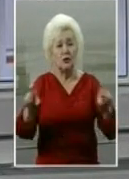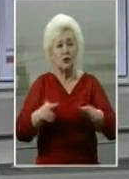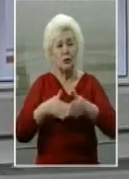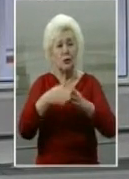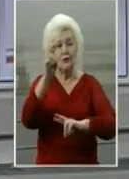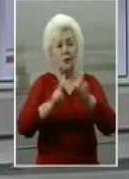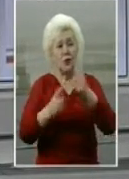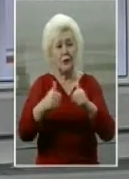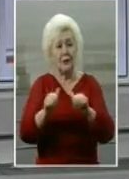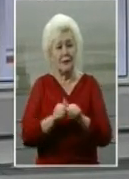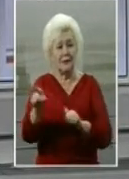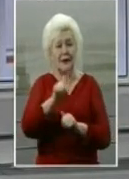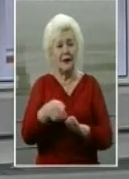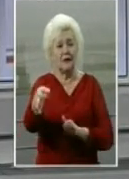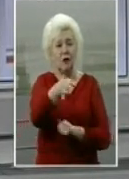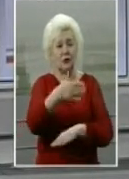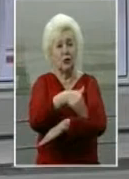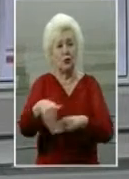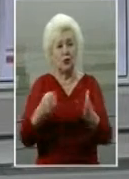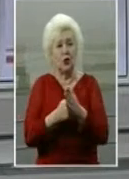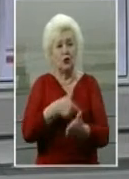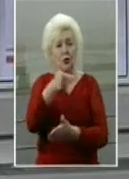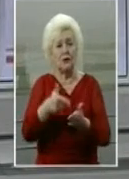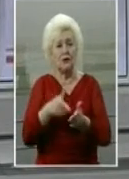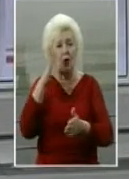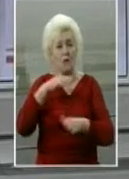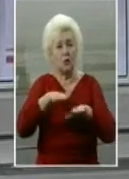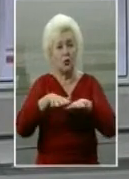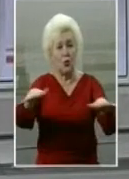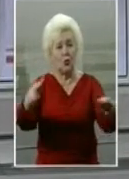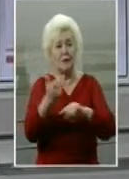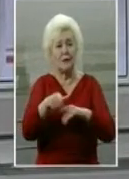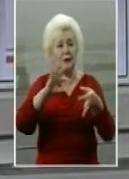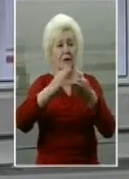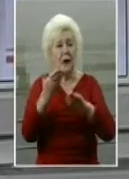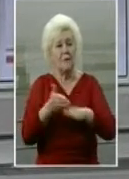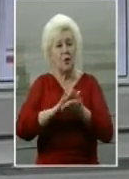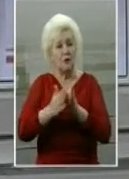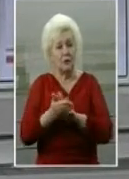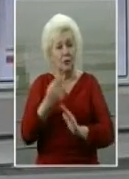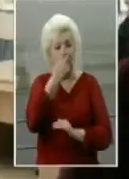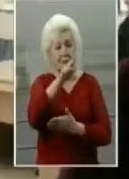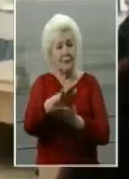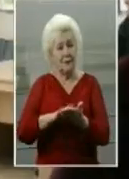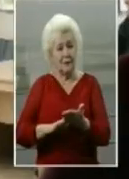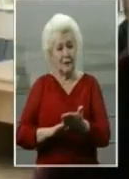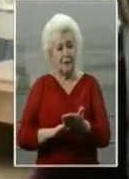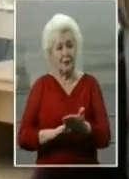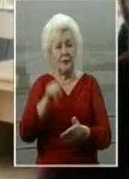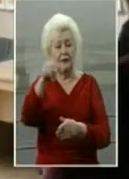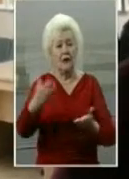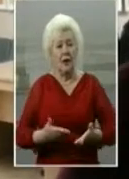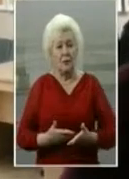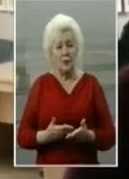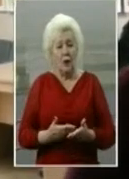та гуртожитку на Острівському шосе до міського водогону. Більше про ситуацію дивіться далі. Там